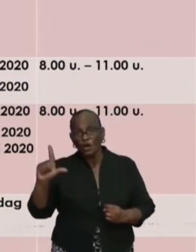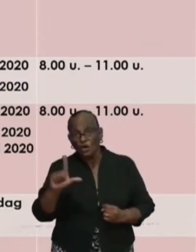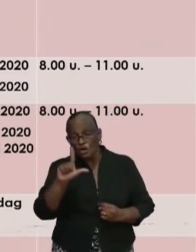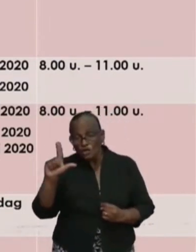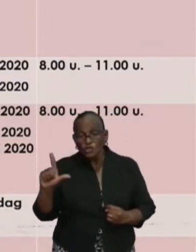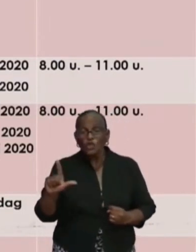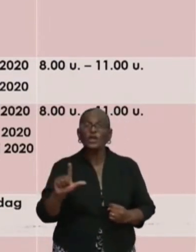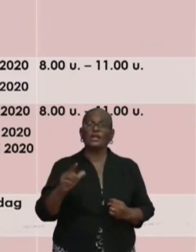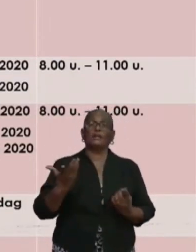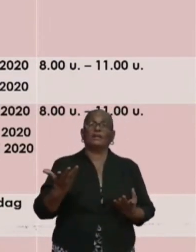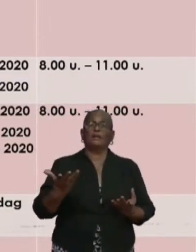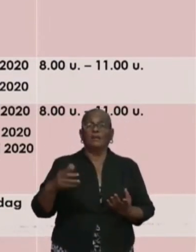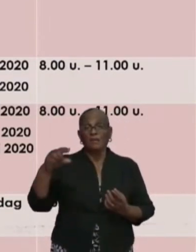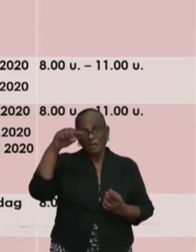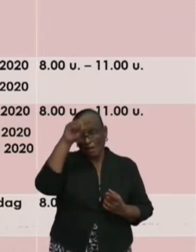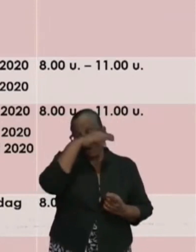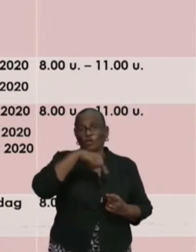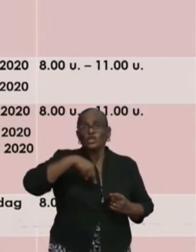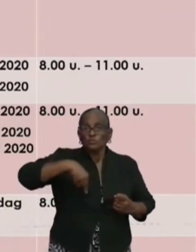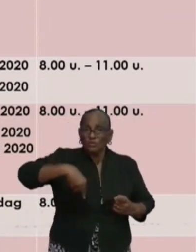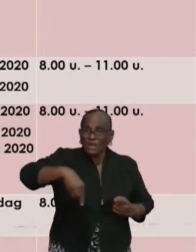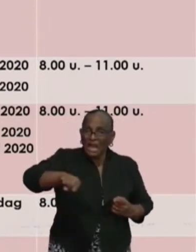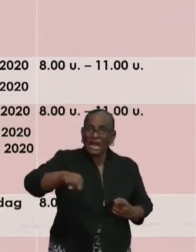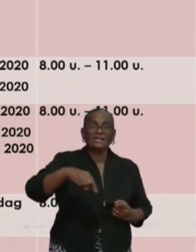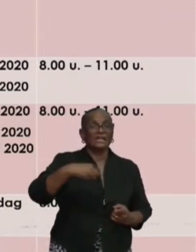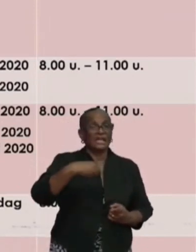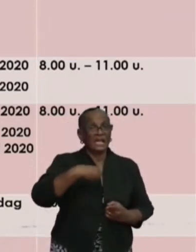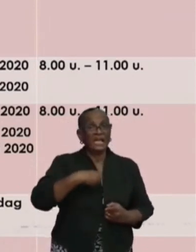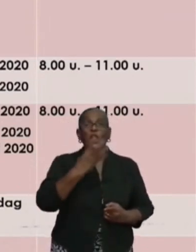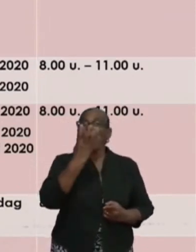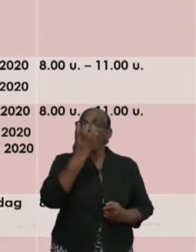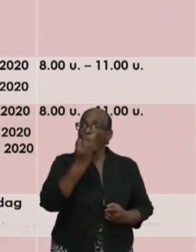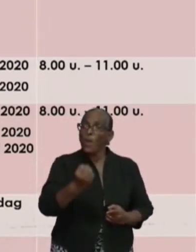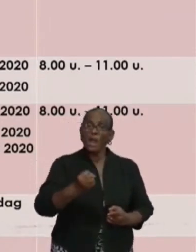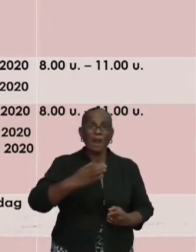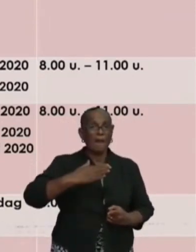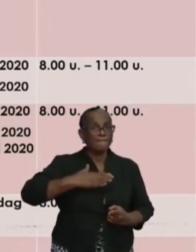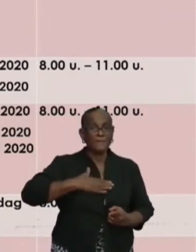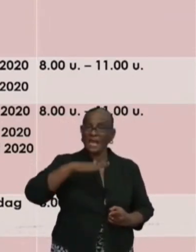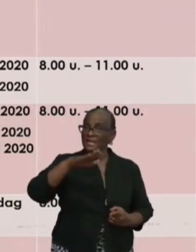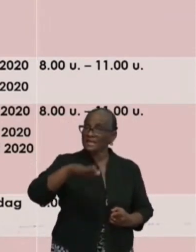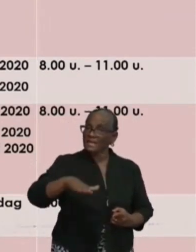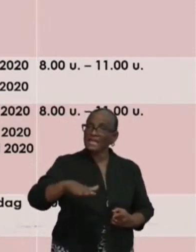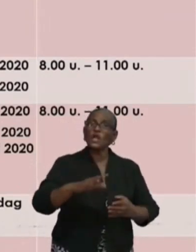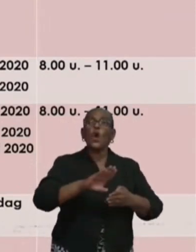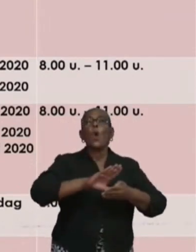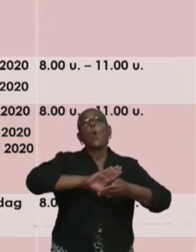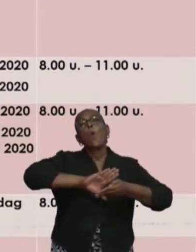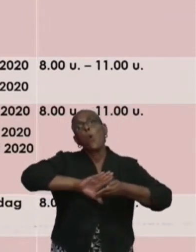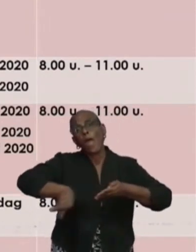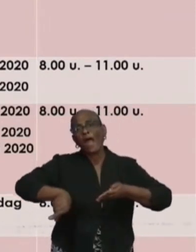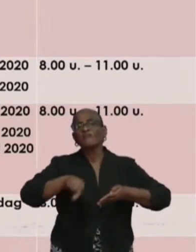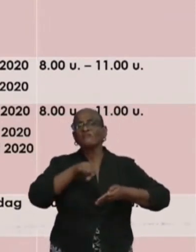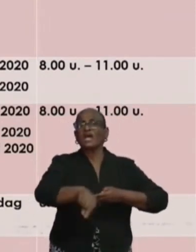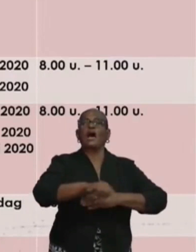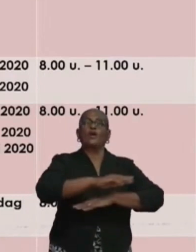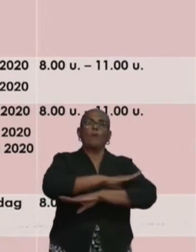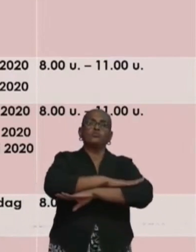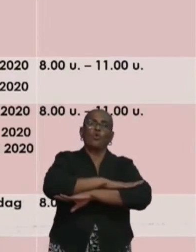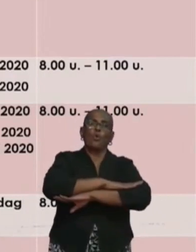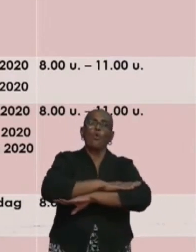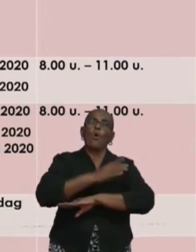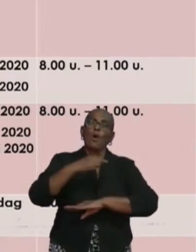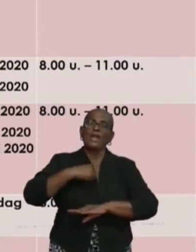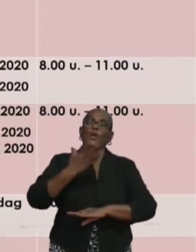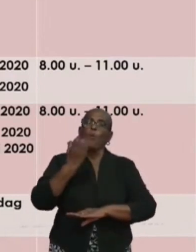een school zijn. Ze zijn al op een school, maar vanwege omstandigheden moet de ouder dat kind afschrijven. Dan zou dat